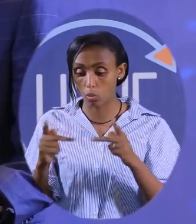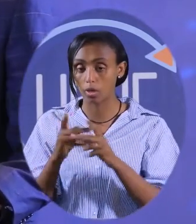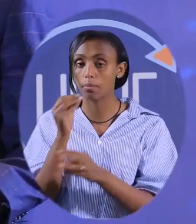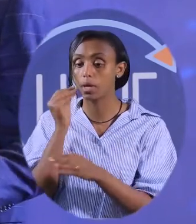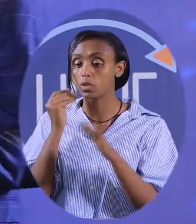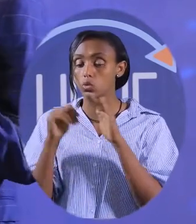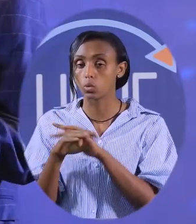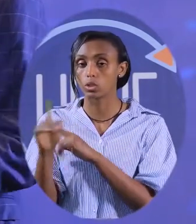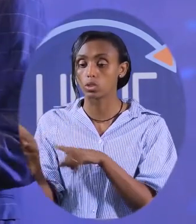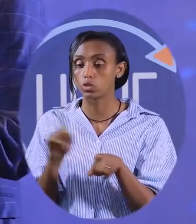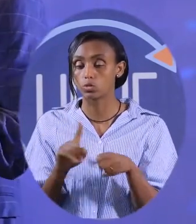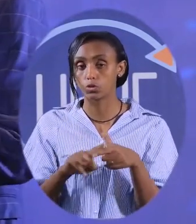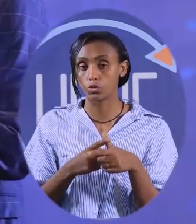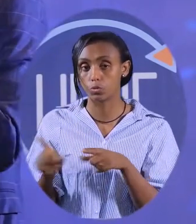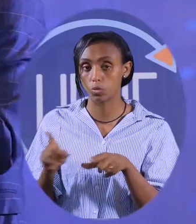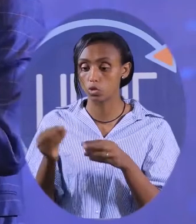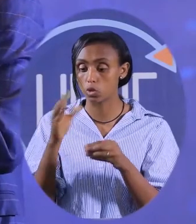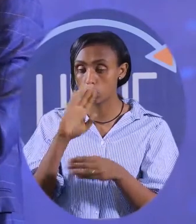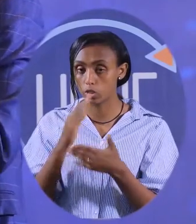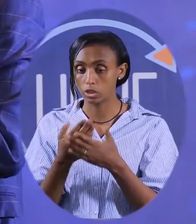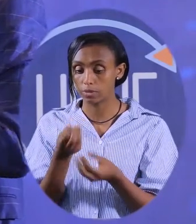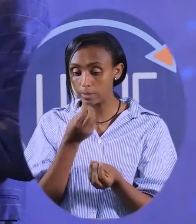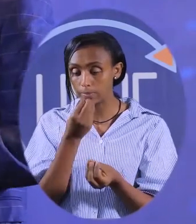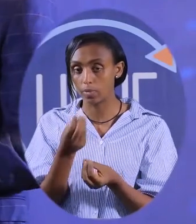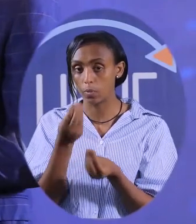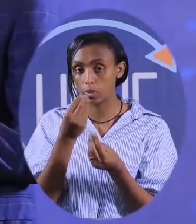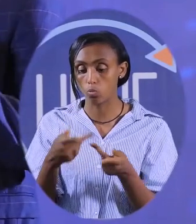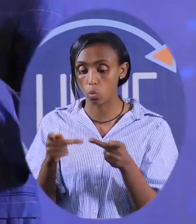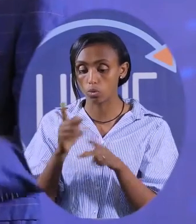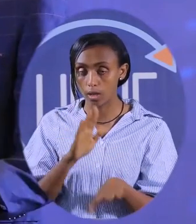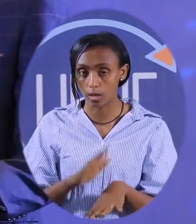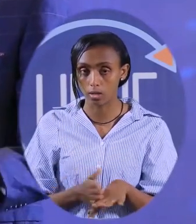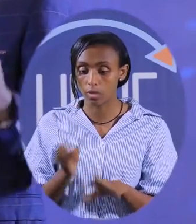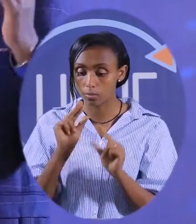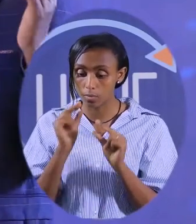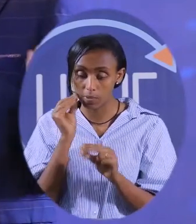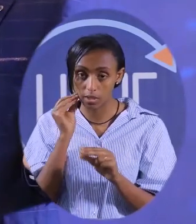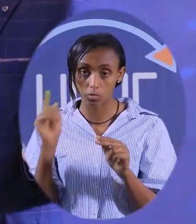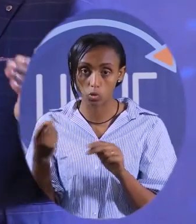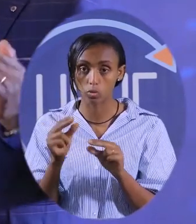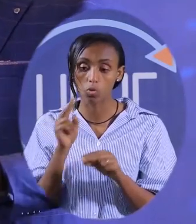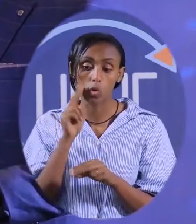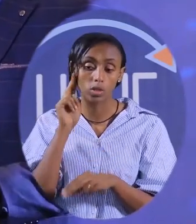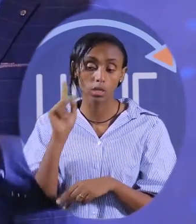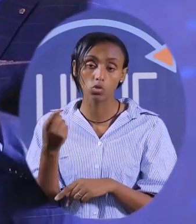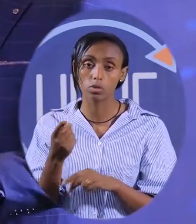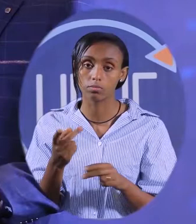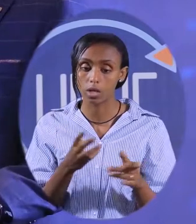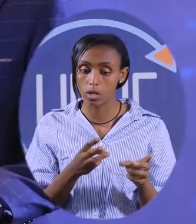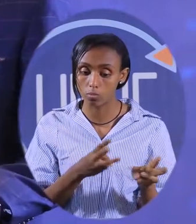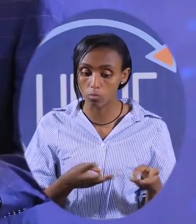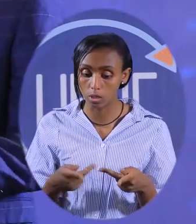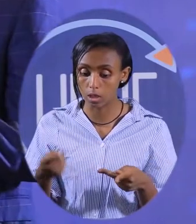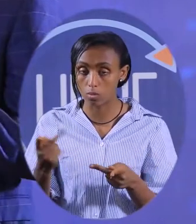በቤት ውስጥ እንደዚሁም ደግሞ ሰው ልጅ ምግብን ሊመገብበት በሚችልበት ቦታ በቤትም ይሁን በሆቴል ቤት በመንገድም ይሁን